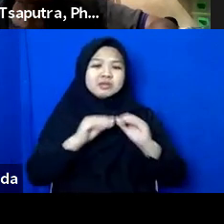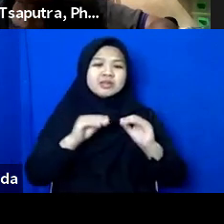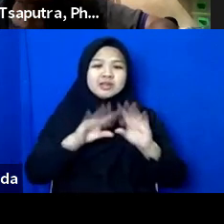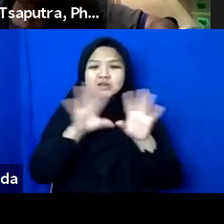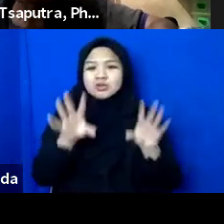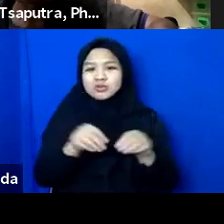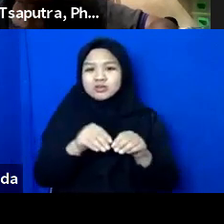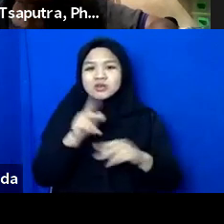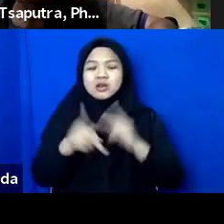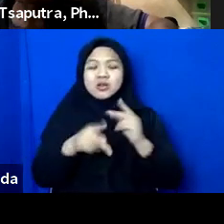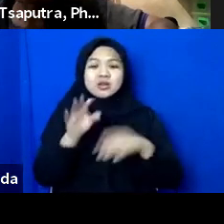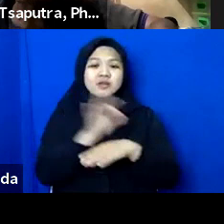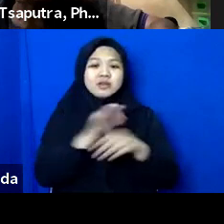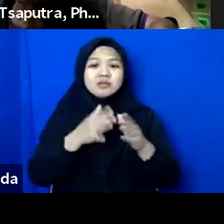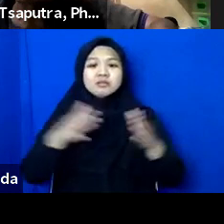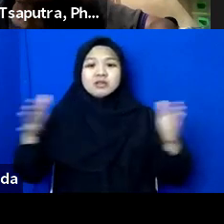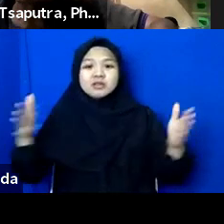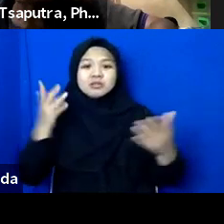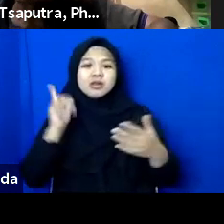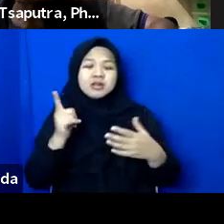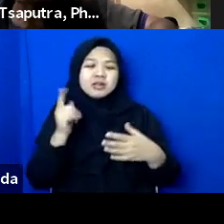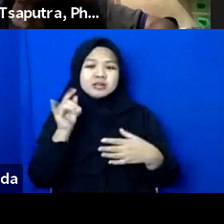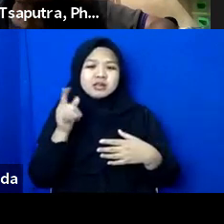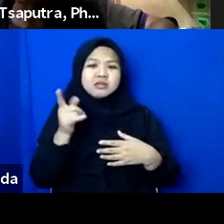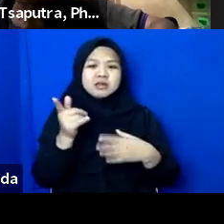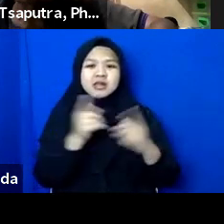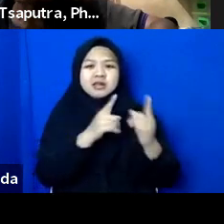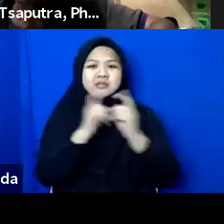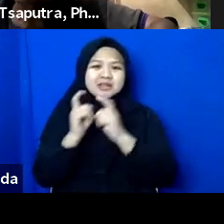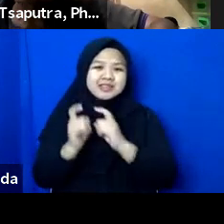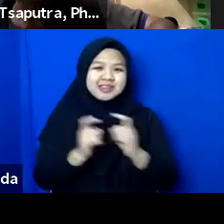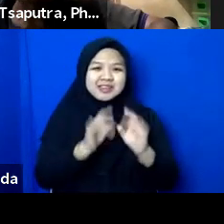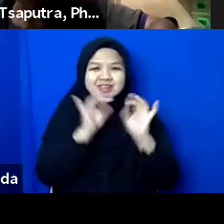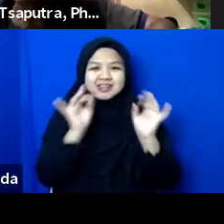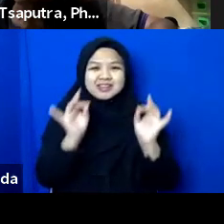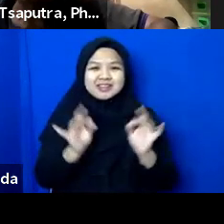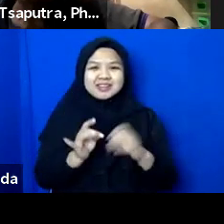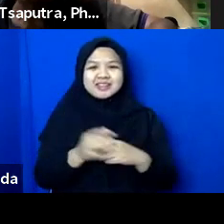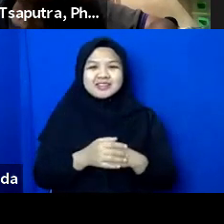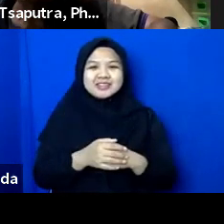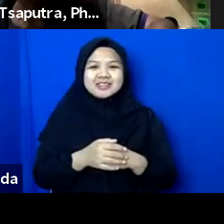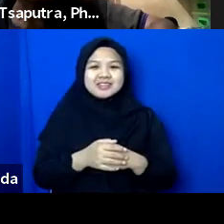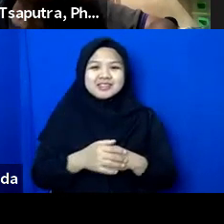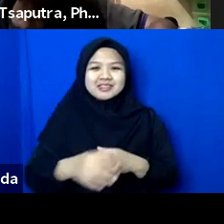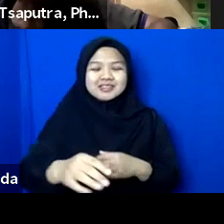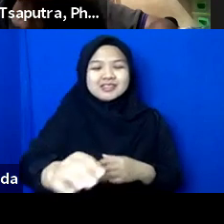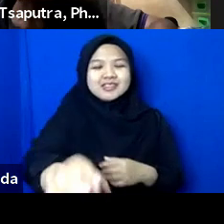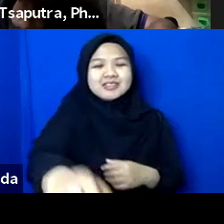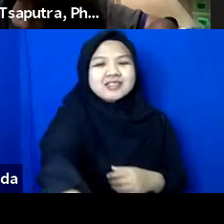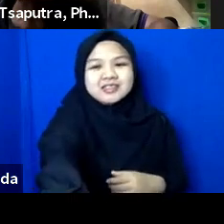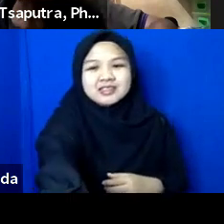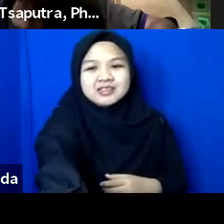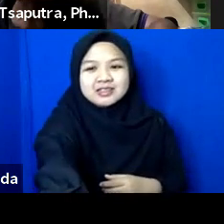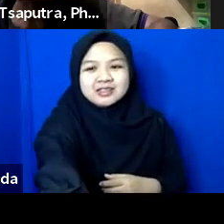inklusif Nah kalau di film kajiannya mungkin bisa dicoba juga tuh mereka pacaran eh begitu sih silakan